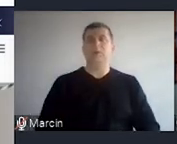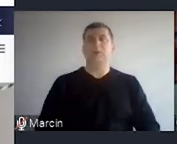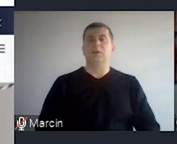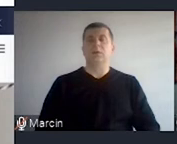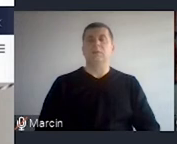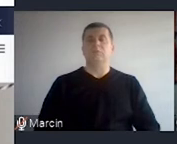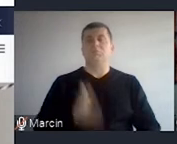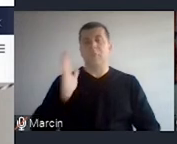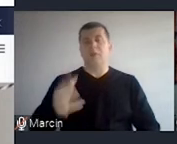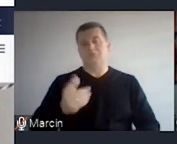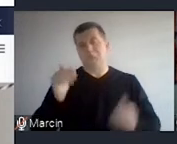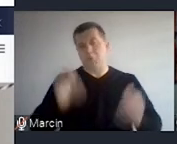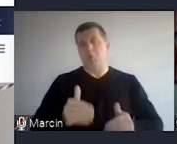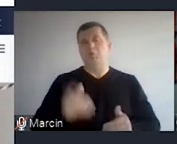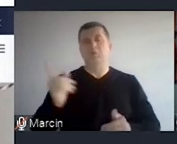instytucja będzie w stanie